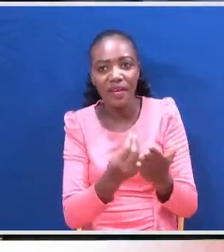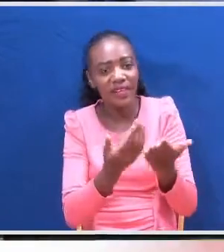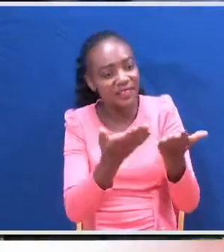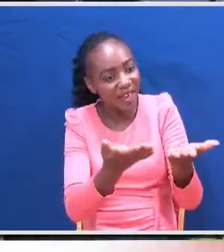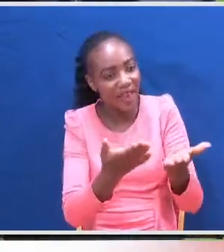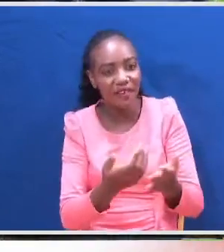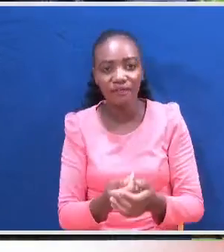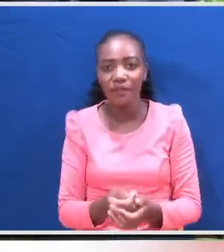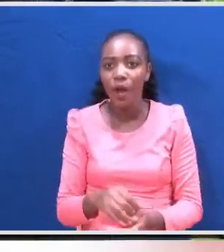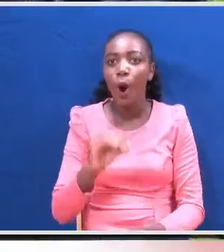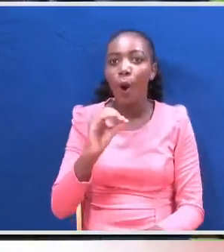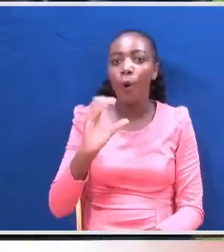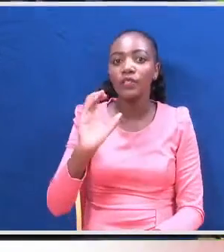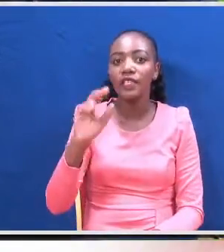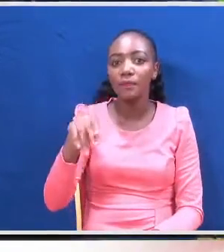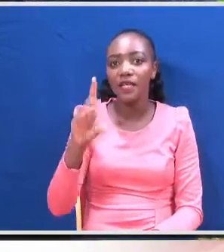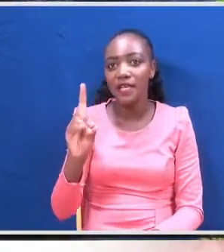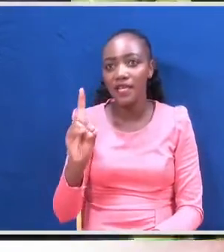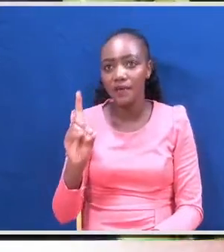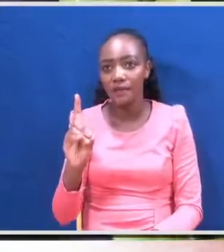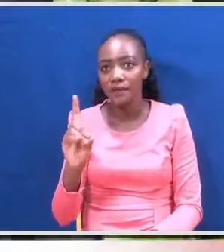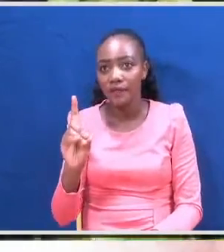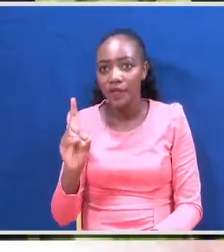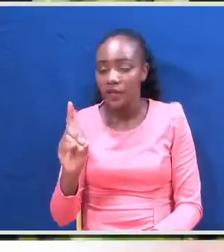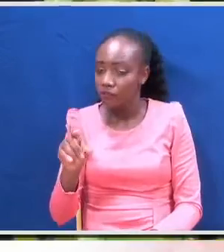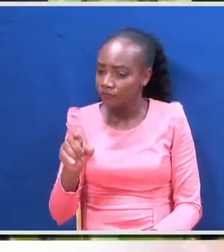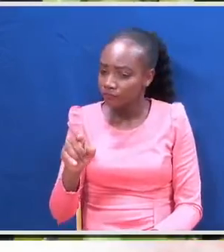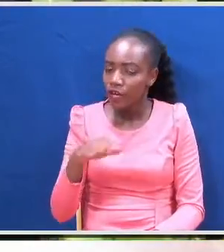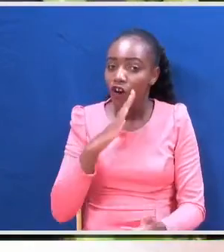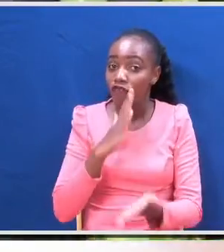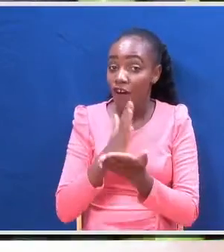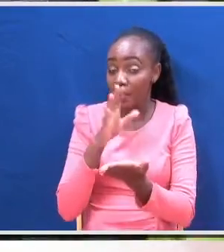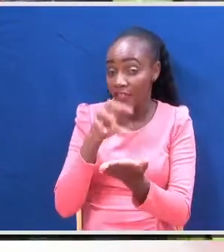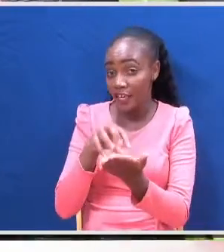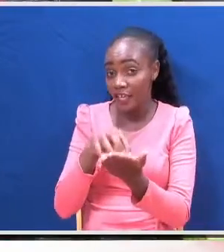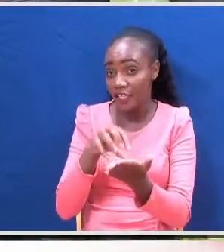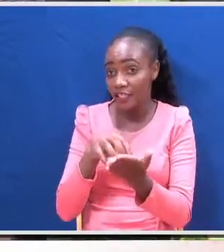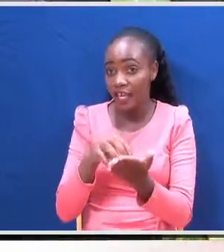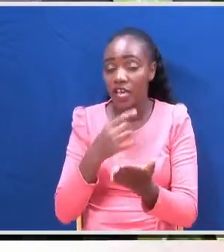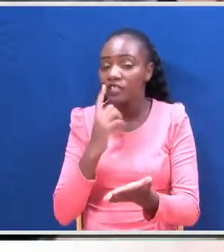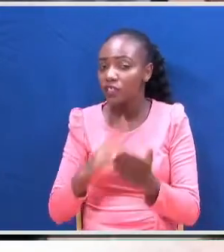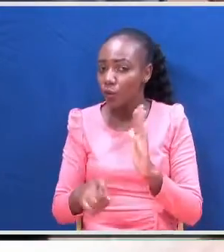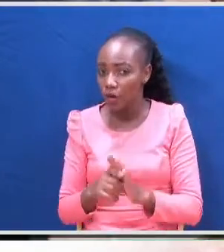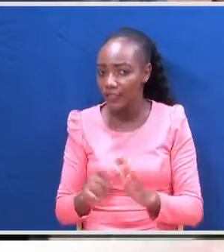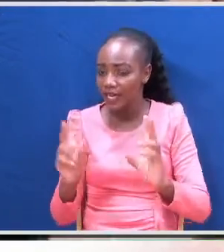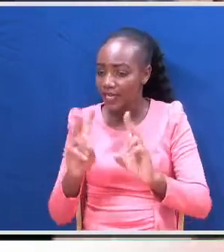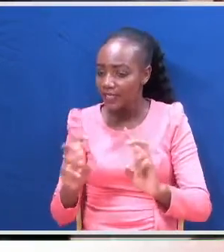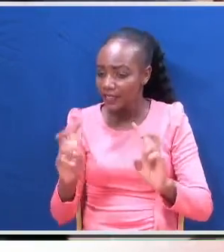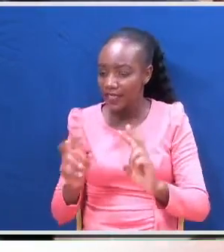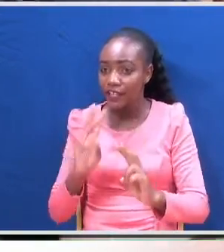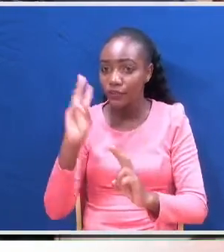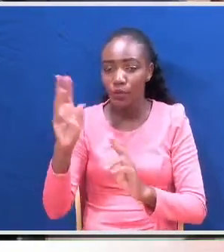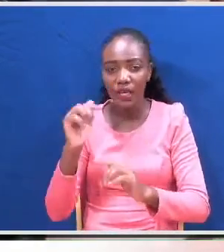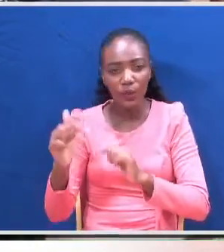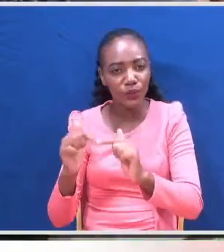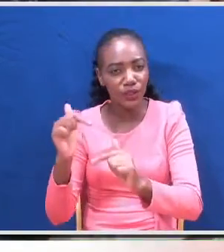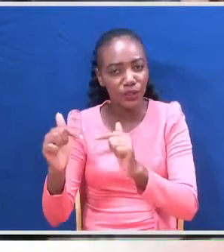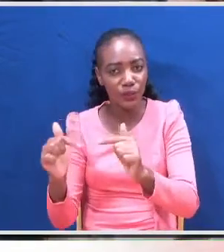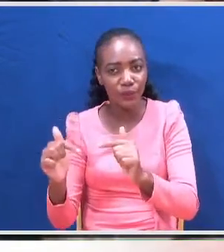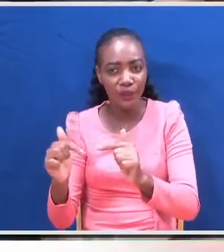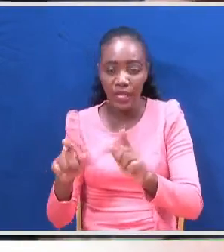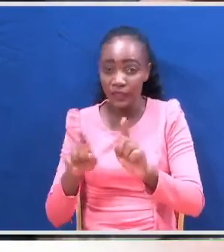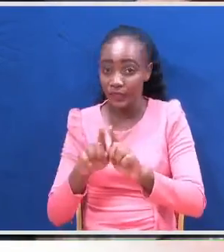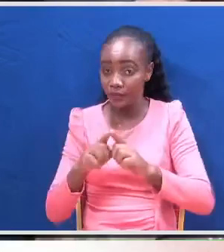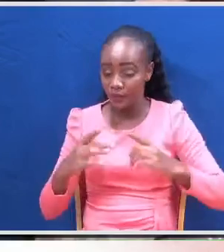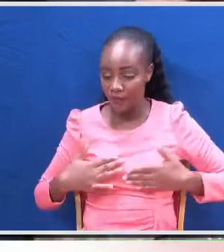iko. OCPD wa Kandara Catherine Rigera akidhibitisha kisa hicho amesema uchunguzi umeanzishwa. Mwili